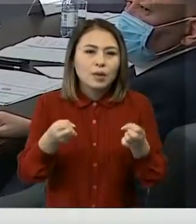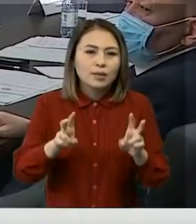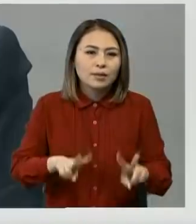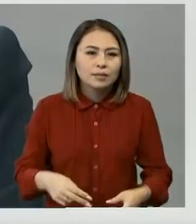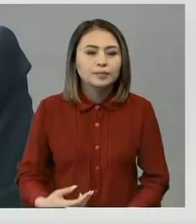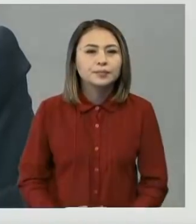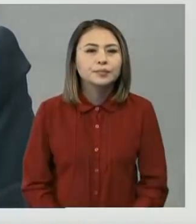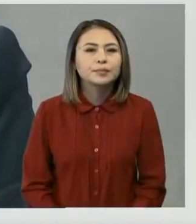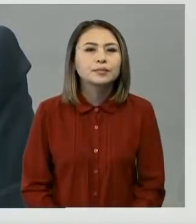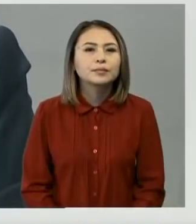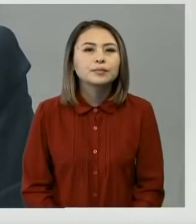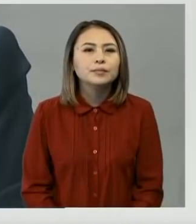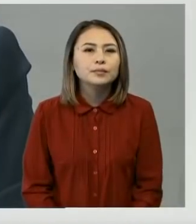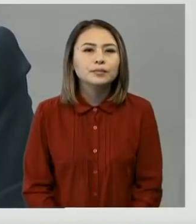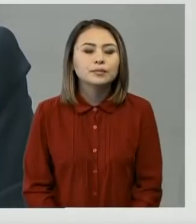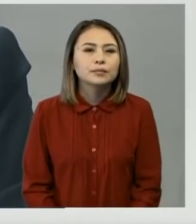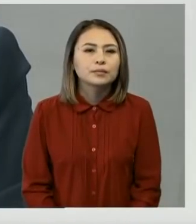мамандар.